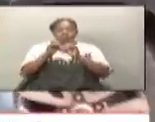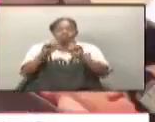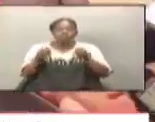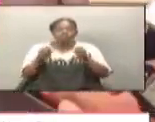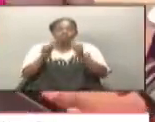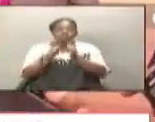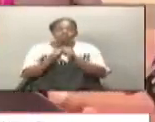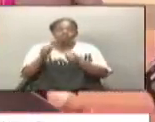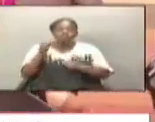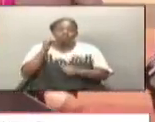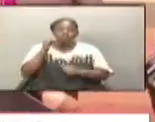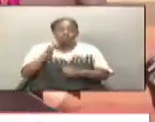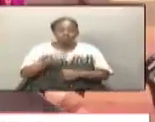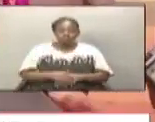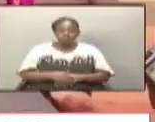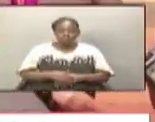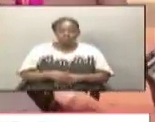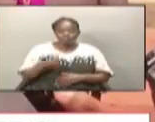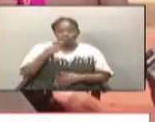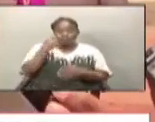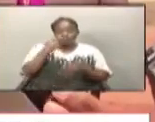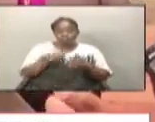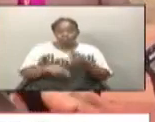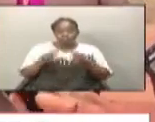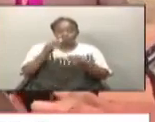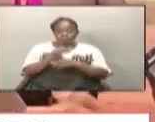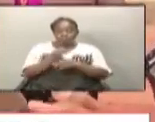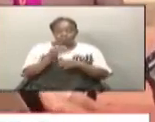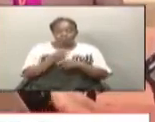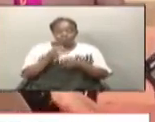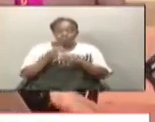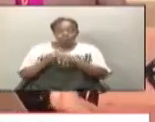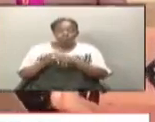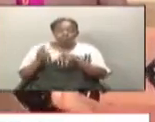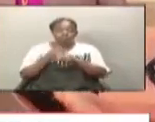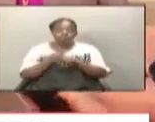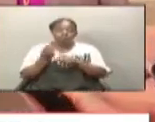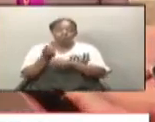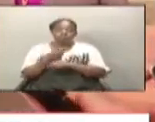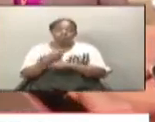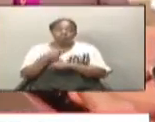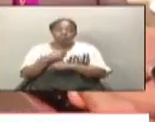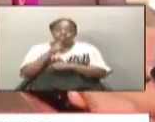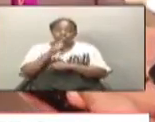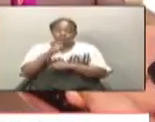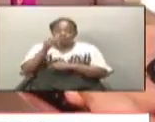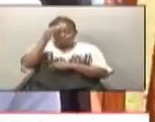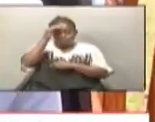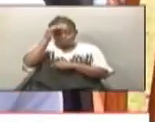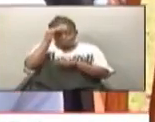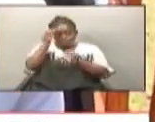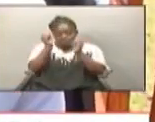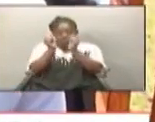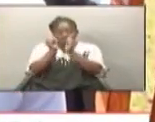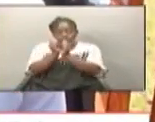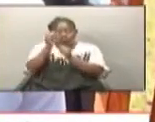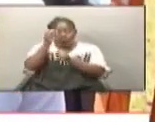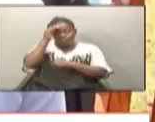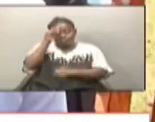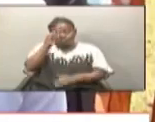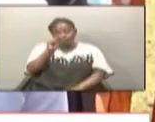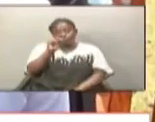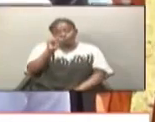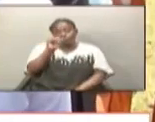gulo. Tifesi mwabe itabati fesi bibapangu sasima ya mubawa kiso mubalu dawanzi nga gide polise bakwati. Polisi nagala